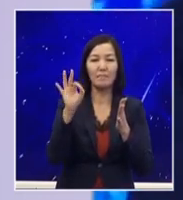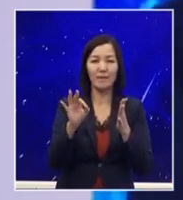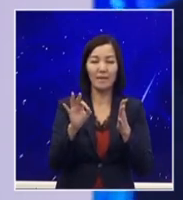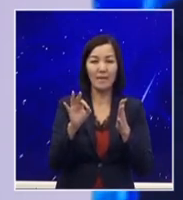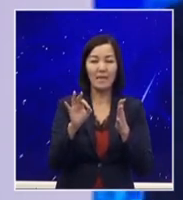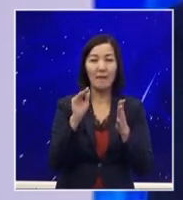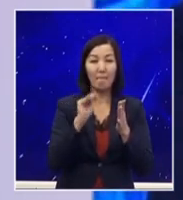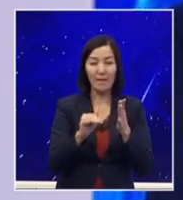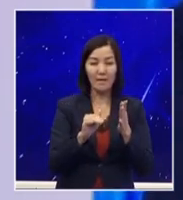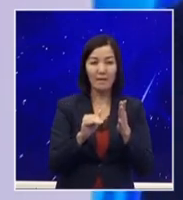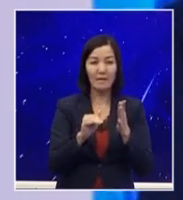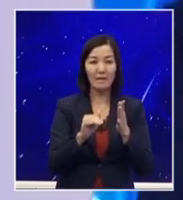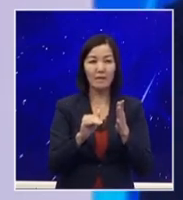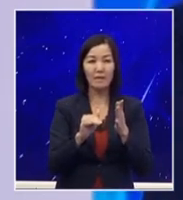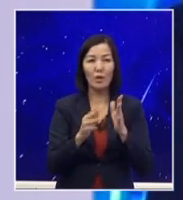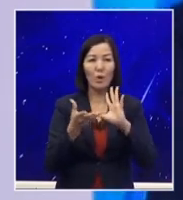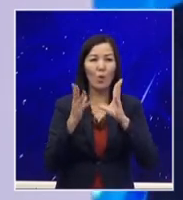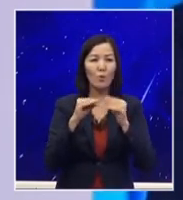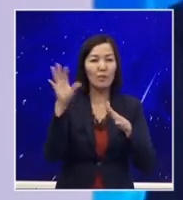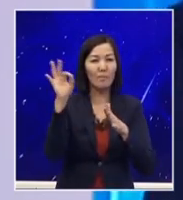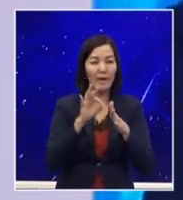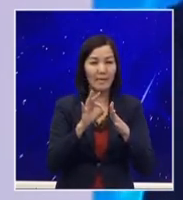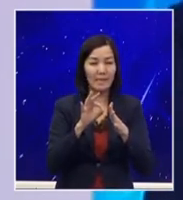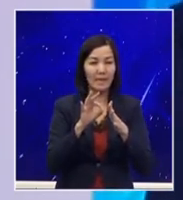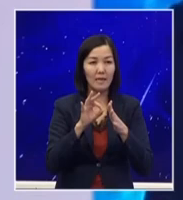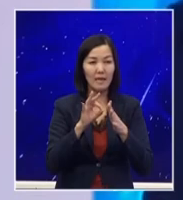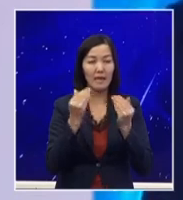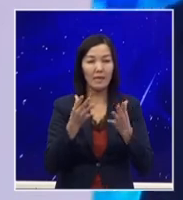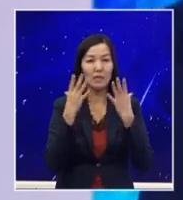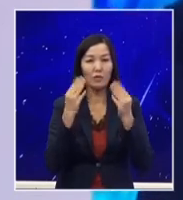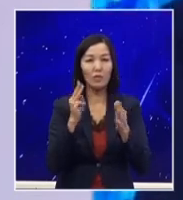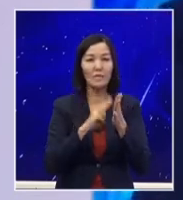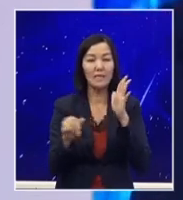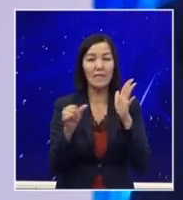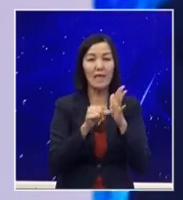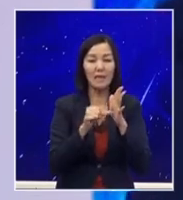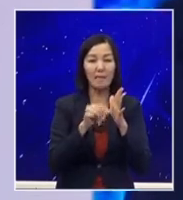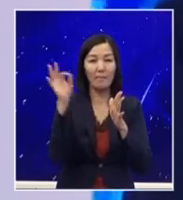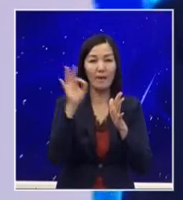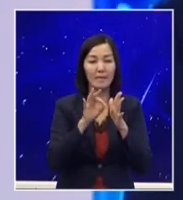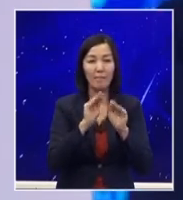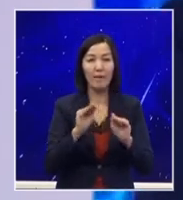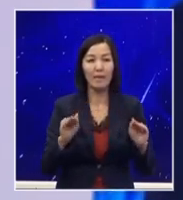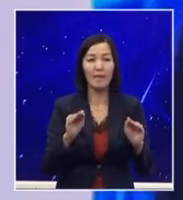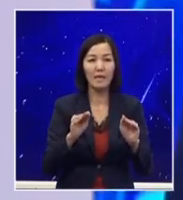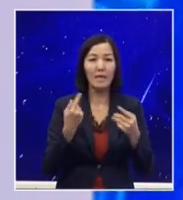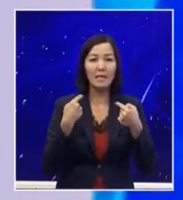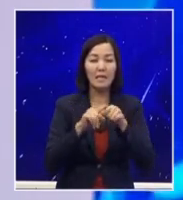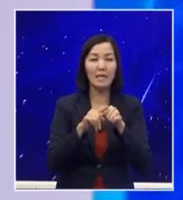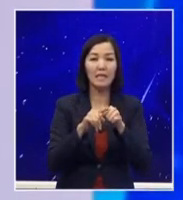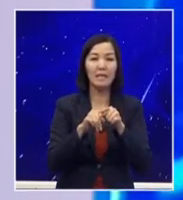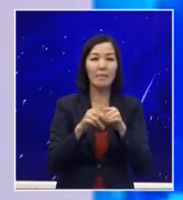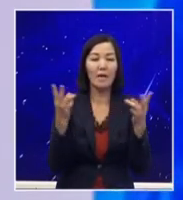но былай санап көрдік, біз қазіргі кезде 86% ба балдар,